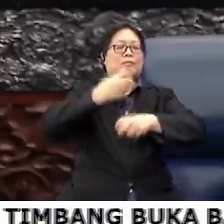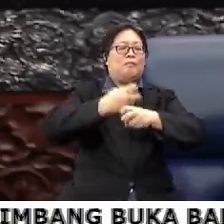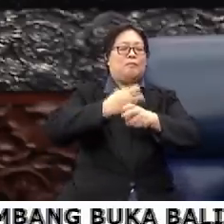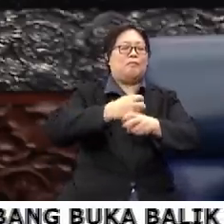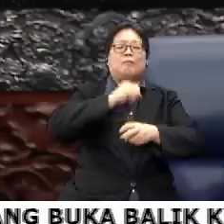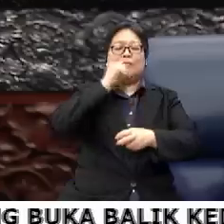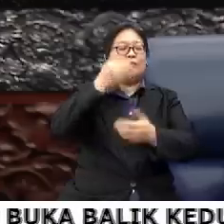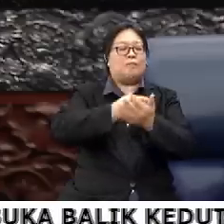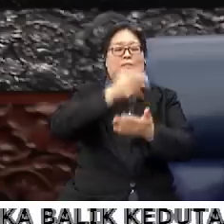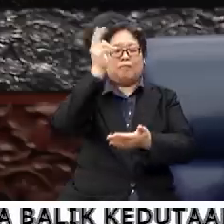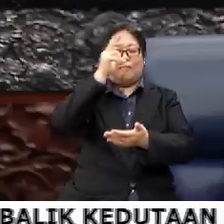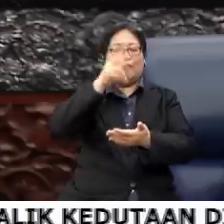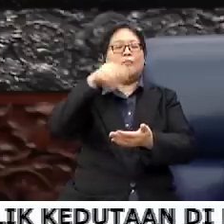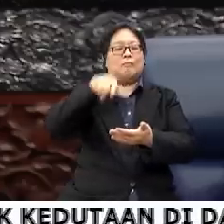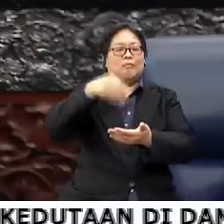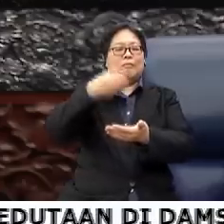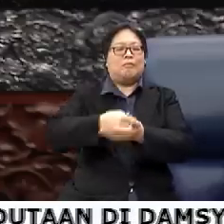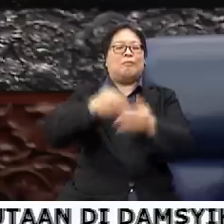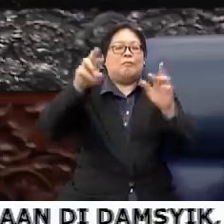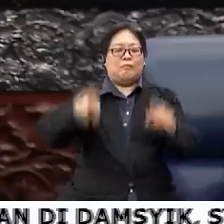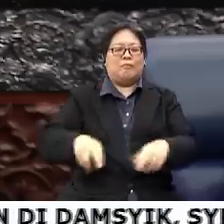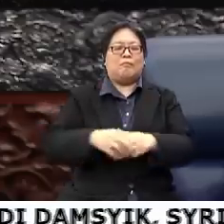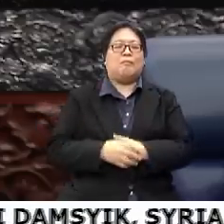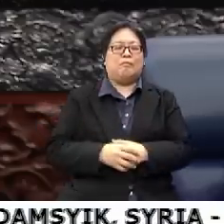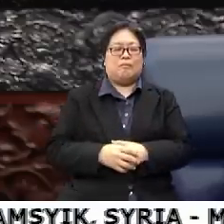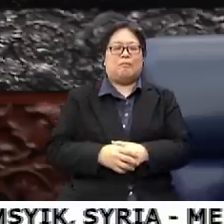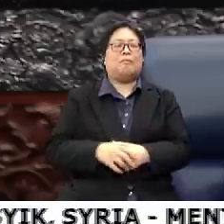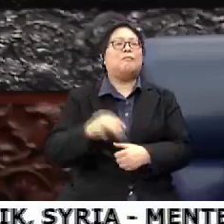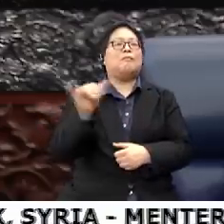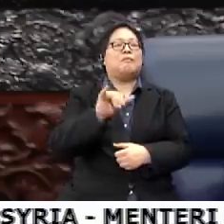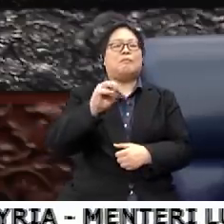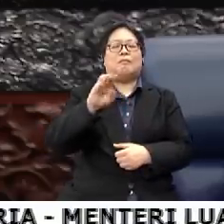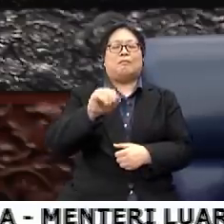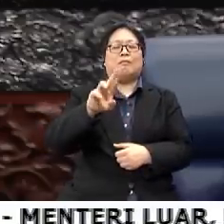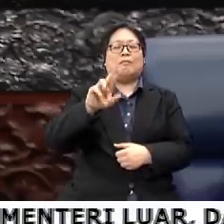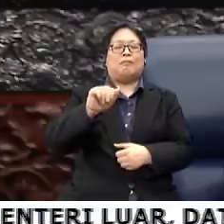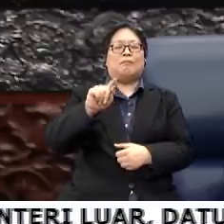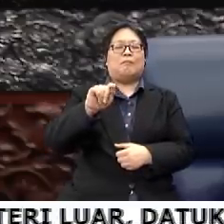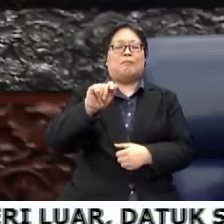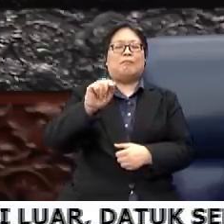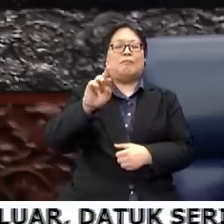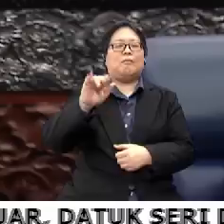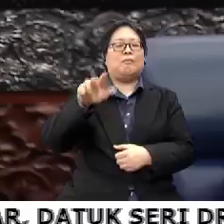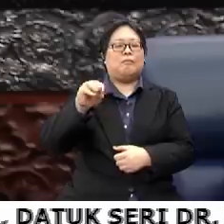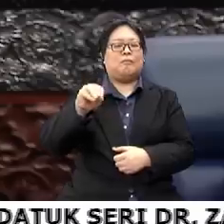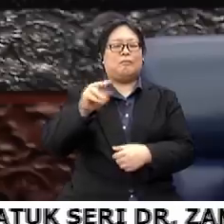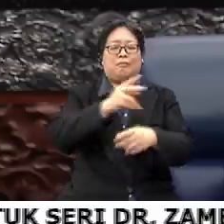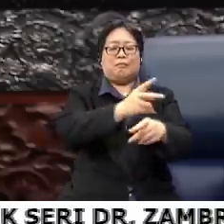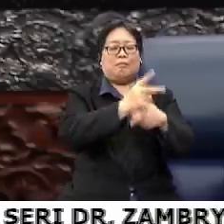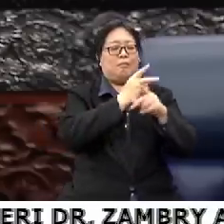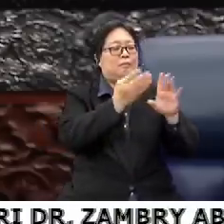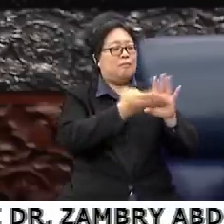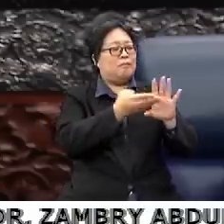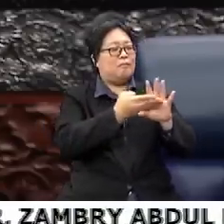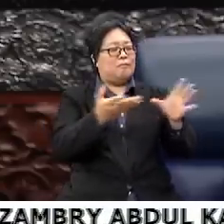Bukan duit kerajaan, duit rakyat. Begitu juga dengan moratorium daripada pinjaman bank. Bank-bank